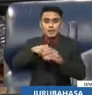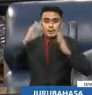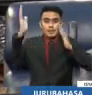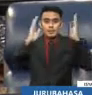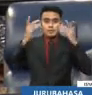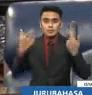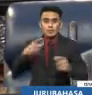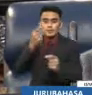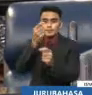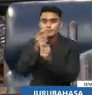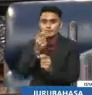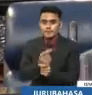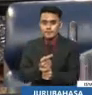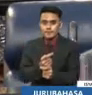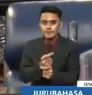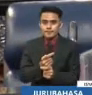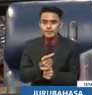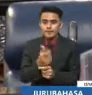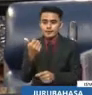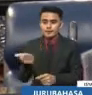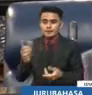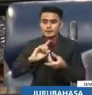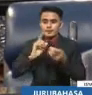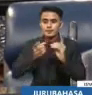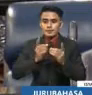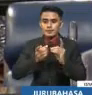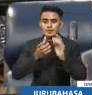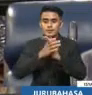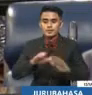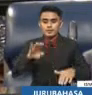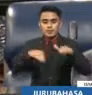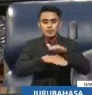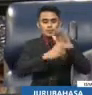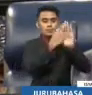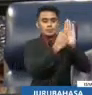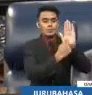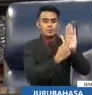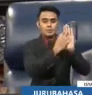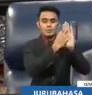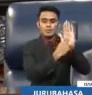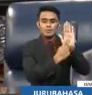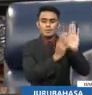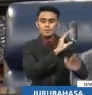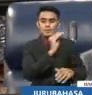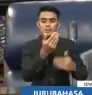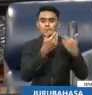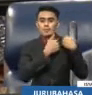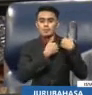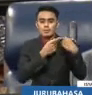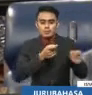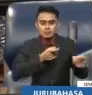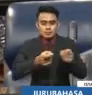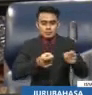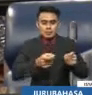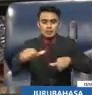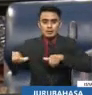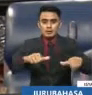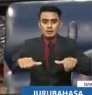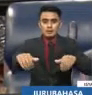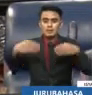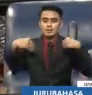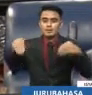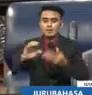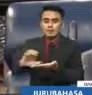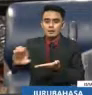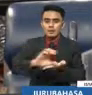telah menetapkan yang tak sedikit lokasi kurti dibangun dan undang dan bertanggungjawab dalam pengawas liane Tweety